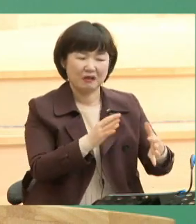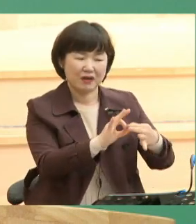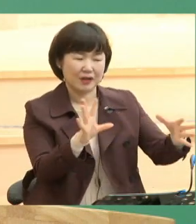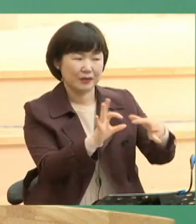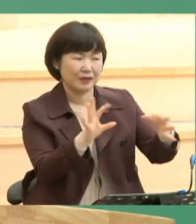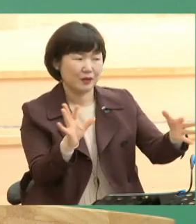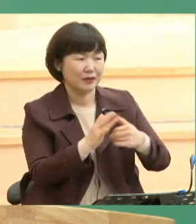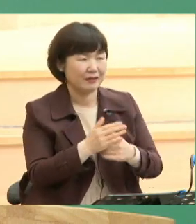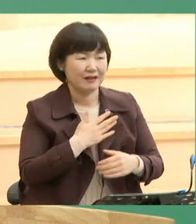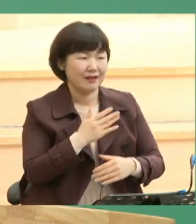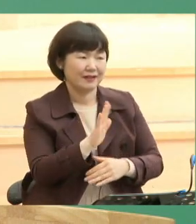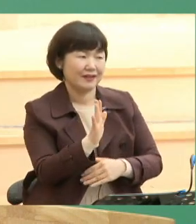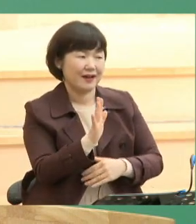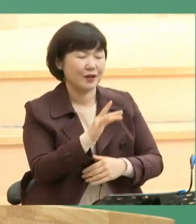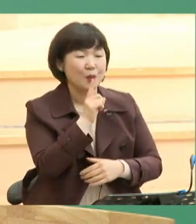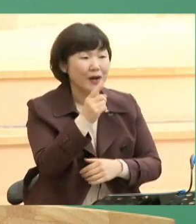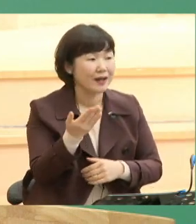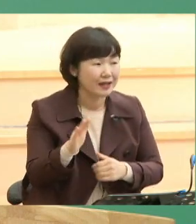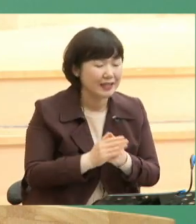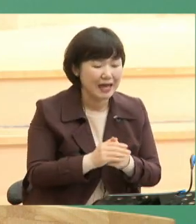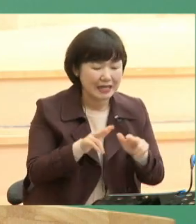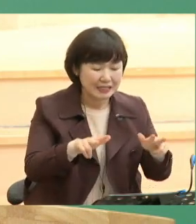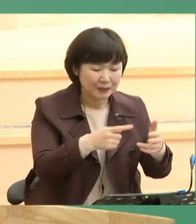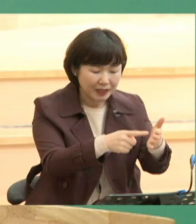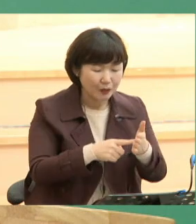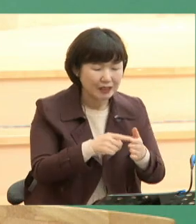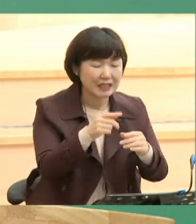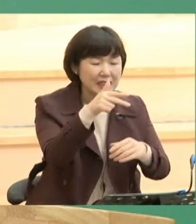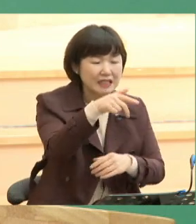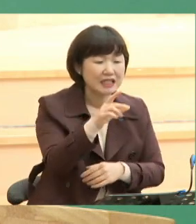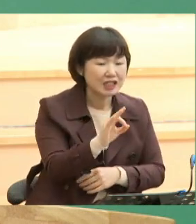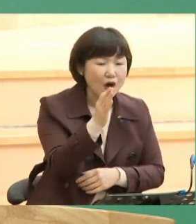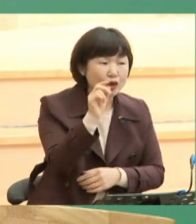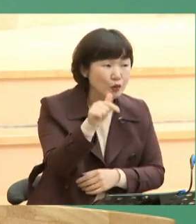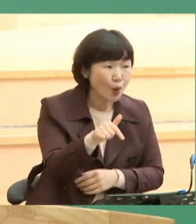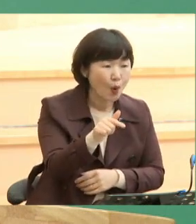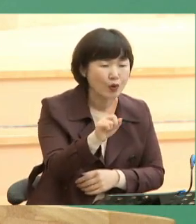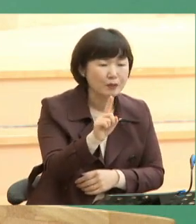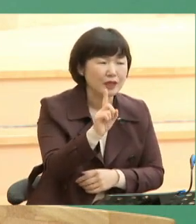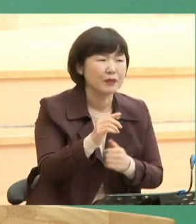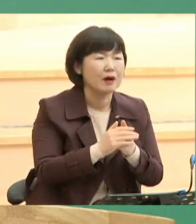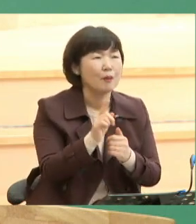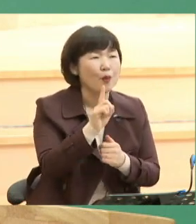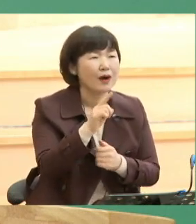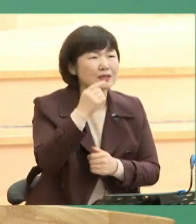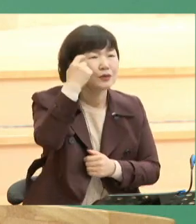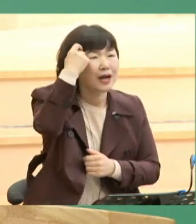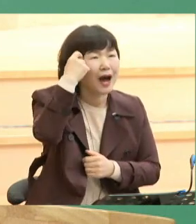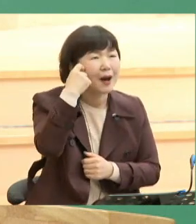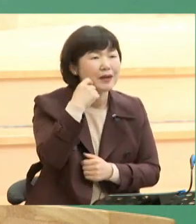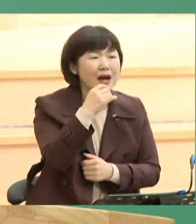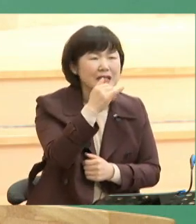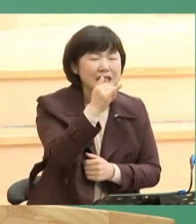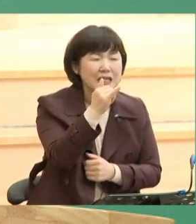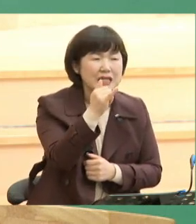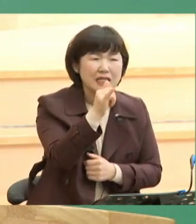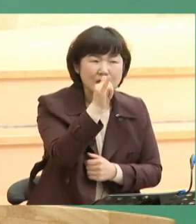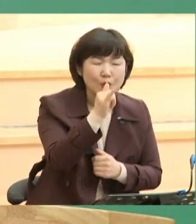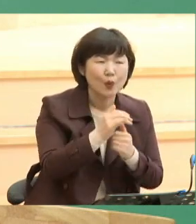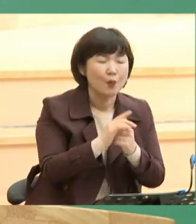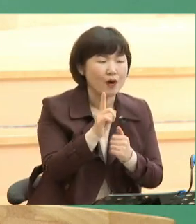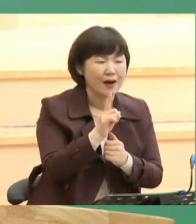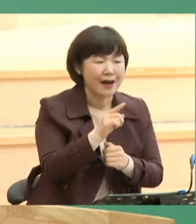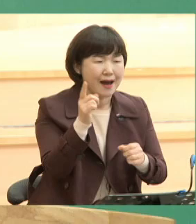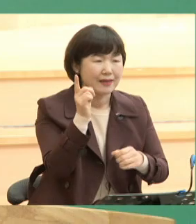없다 여기서 말하는 정욕은 아주 감각적인 이고 악한 의미의 욕심을